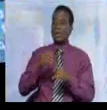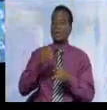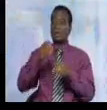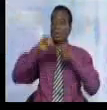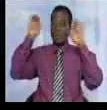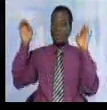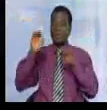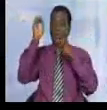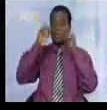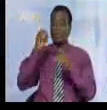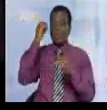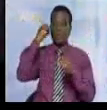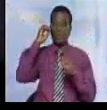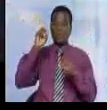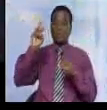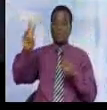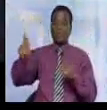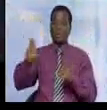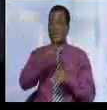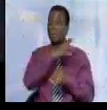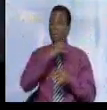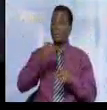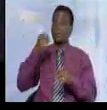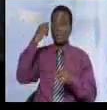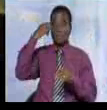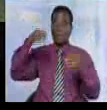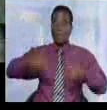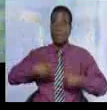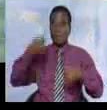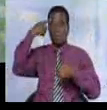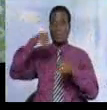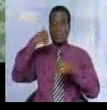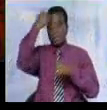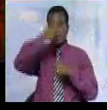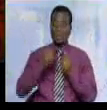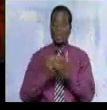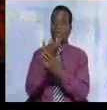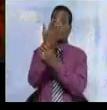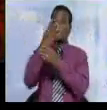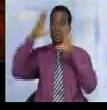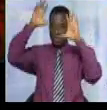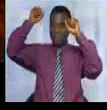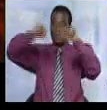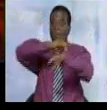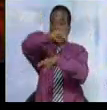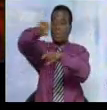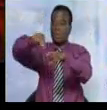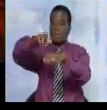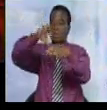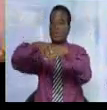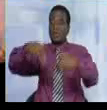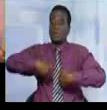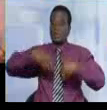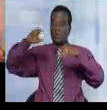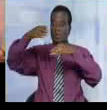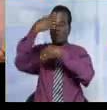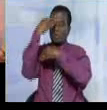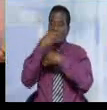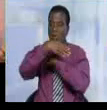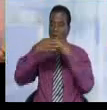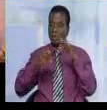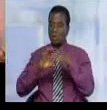autour du thème « Quelle contribution de la jeunesse pour une Afrique émergente ?» Le président national de la Jeune Chambre internationale